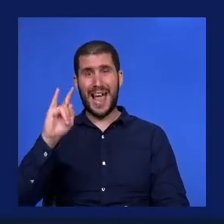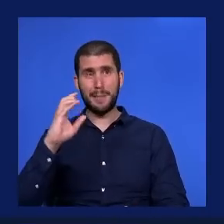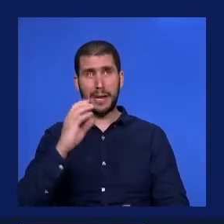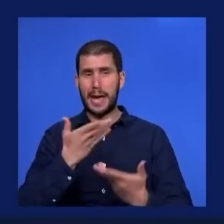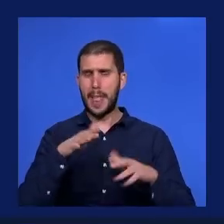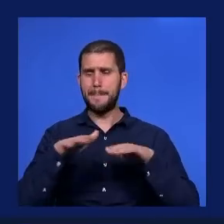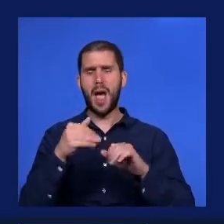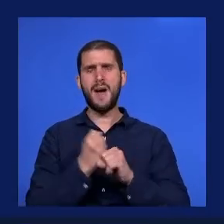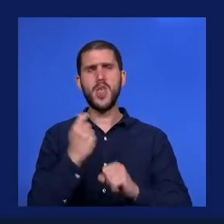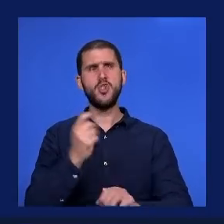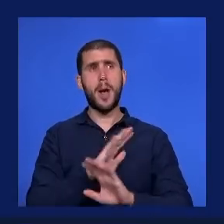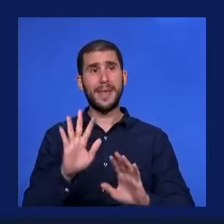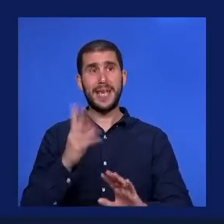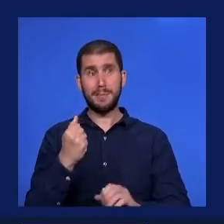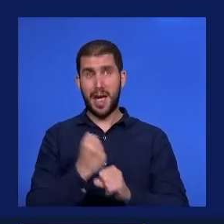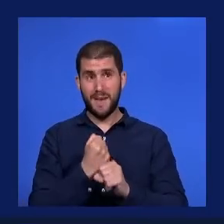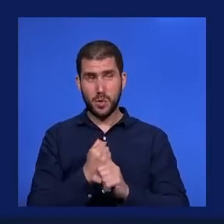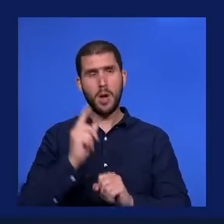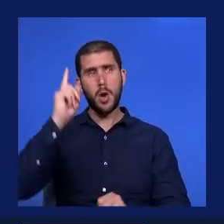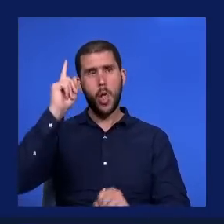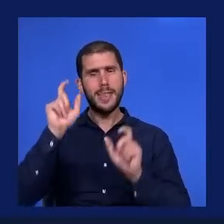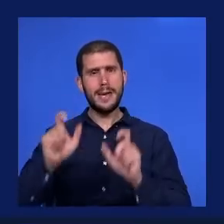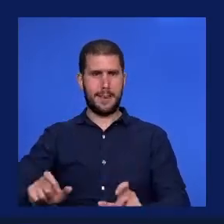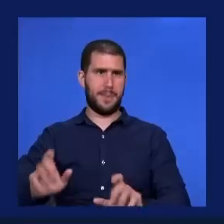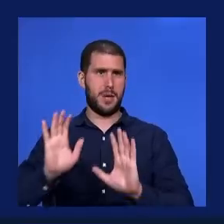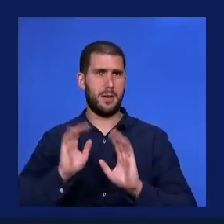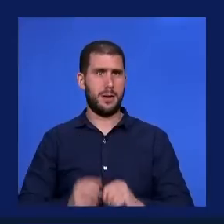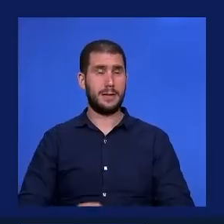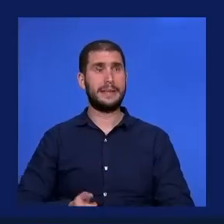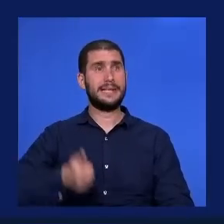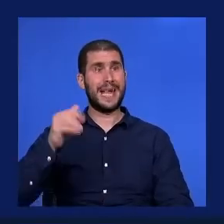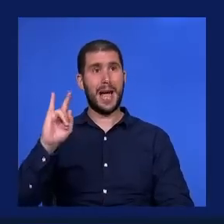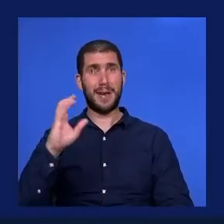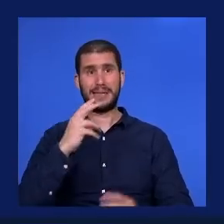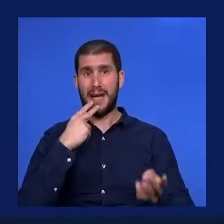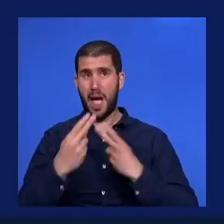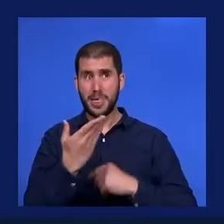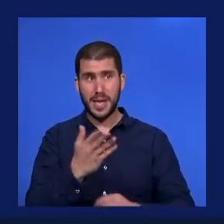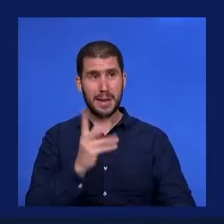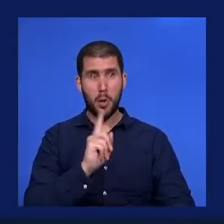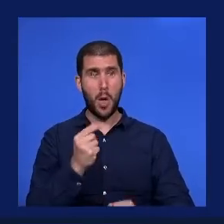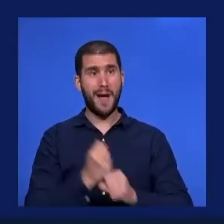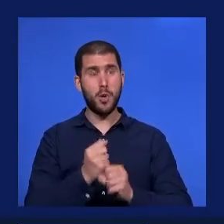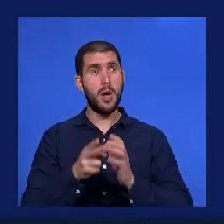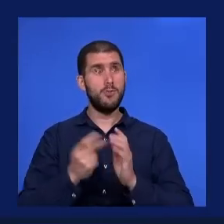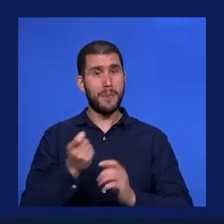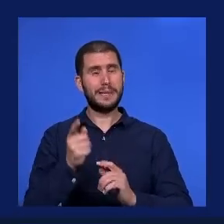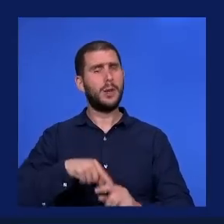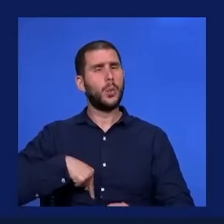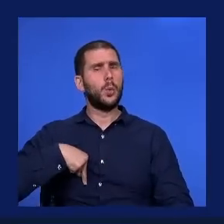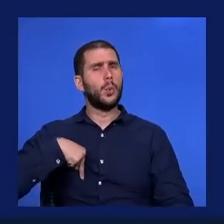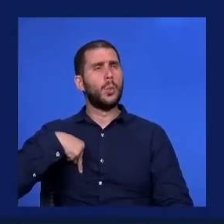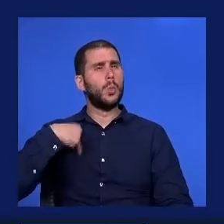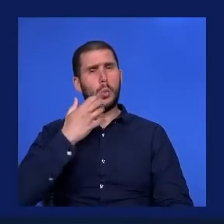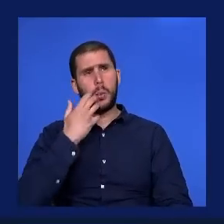בעבודה בשבת. אם יעבדו, כוח עליון ימנע את זה. השר חיים כץ השיב לו, אם לא יעבדו בשבת זה ייקח שנים,